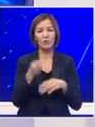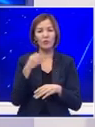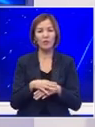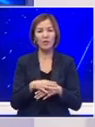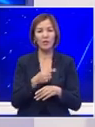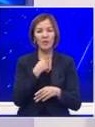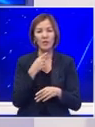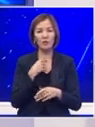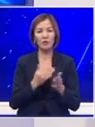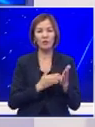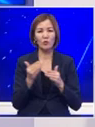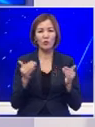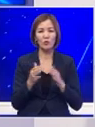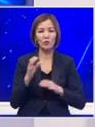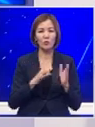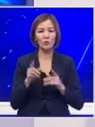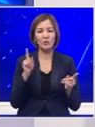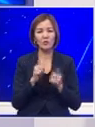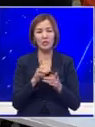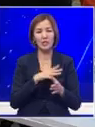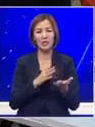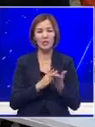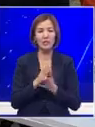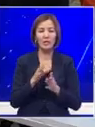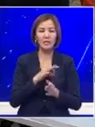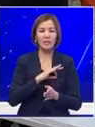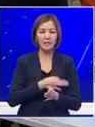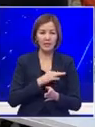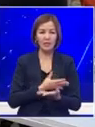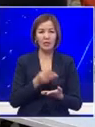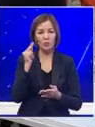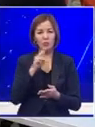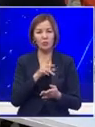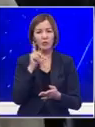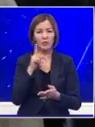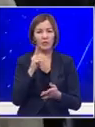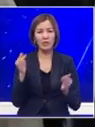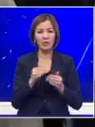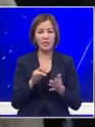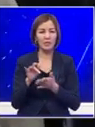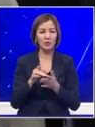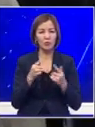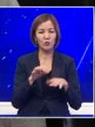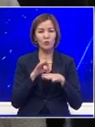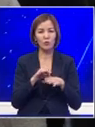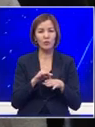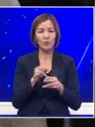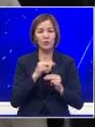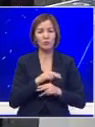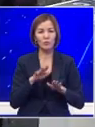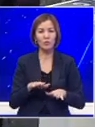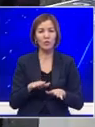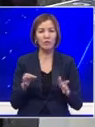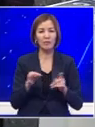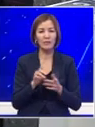Талдықорғандағы жоғары және колледж студенттері жиналды. Қызметкерлер заңгер мамандығына оқып жүрген жастарға шағын экскурсия ұйымдастырып, өздерінің